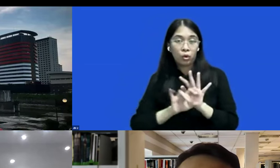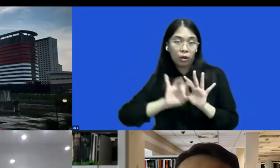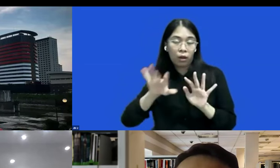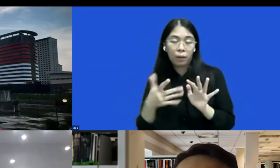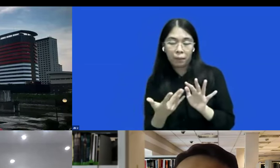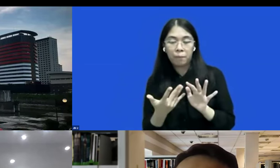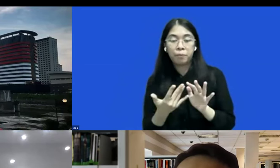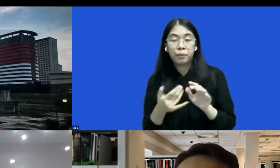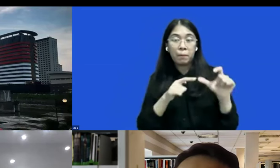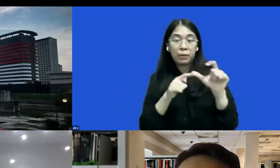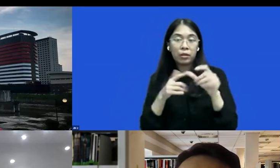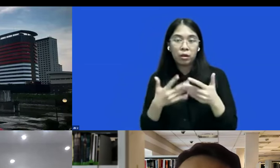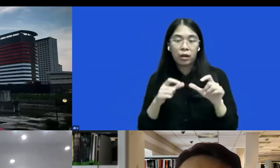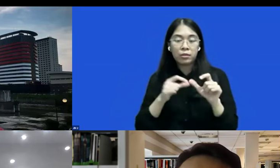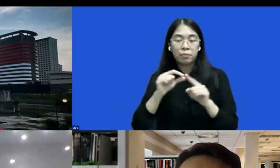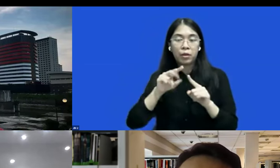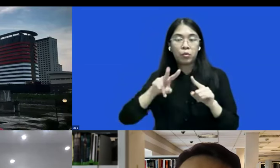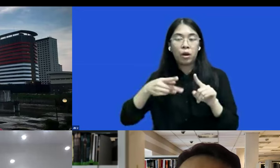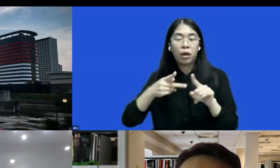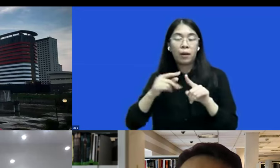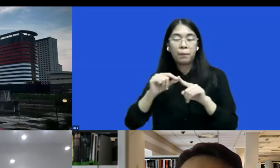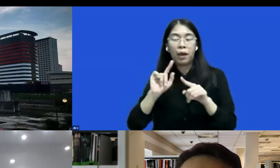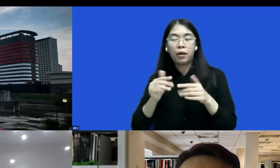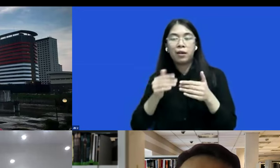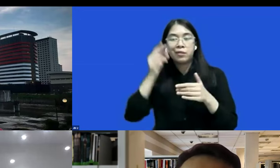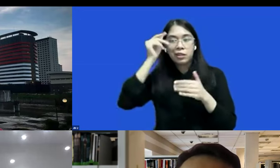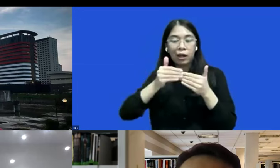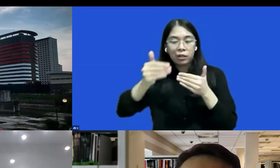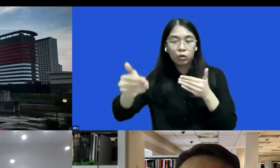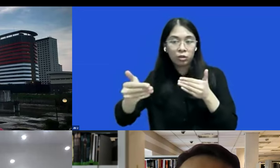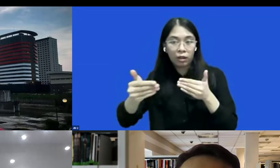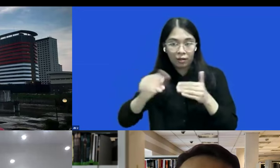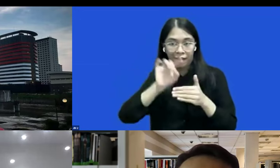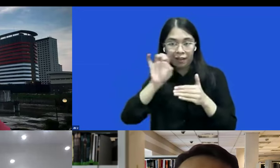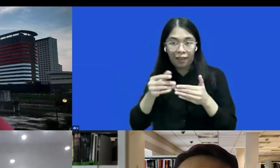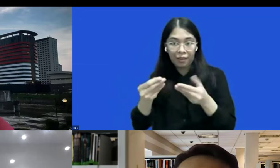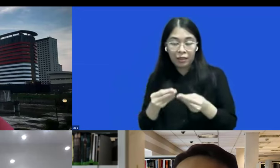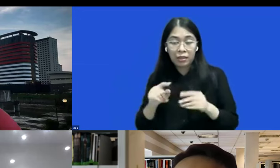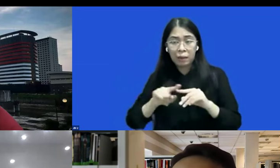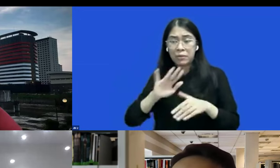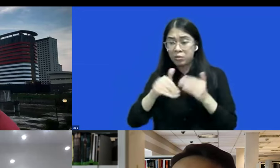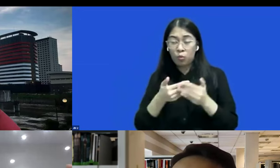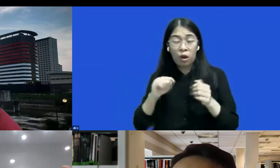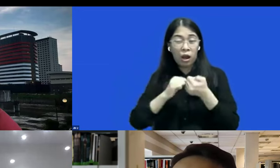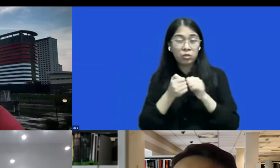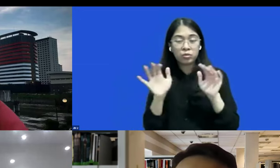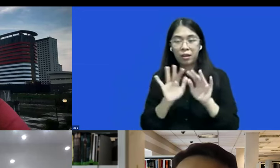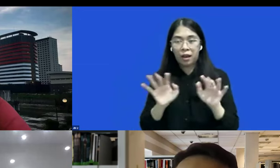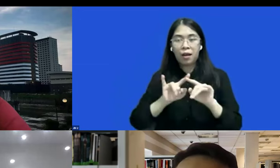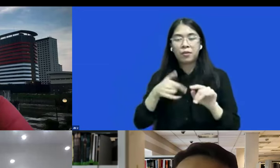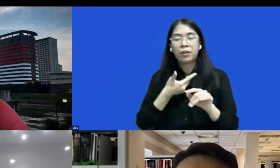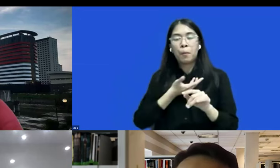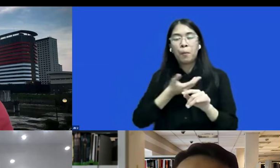di penyidikan, di SP2HP kan biasanya dia kasih itu rencana tindak lanjut segala macam. Tapi kan itu tidak terjadi di semua kasus. Yang kita inginkan ada